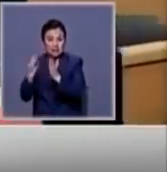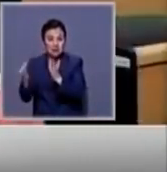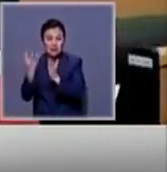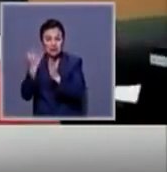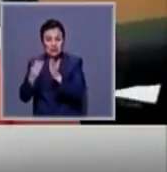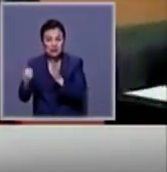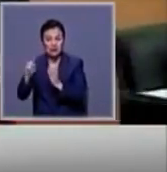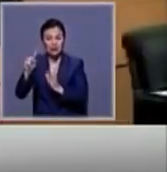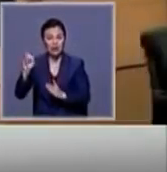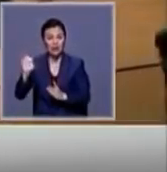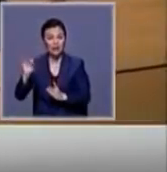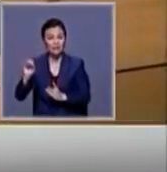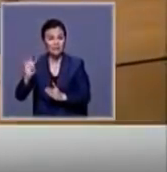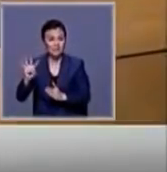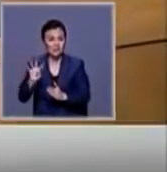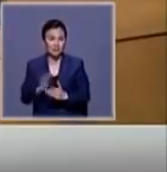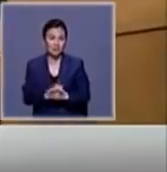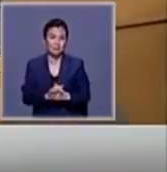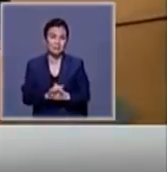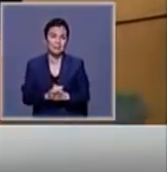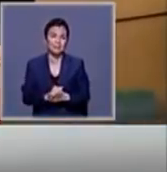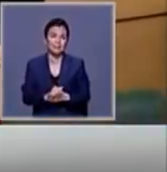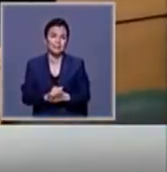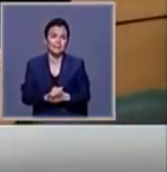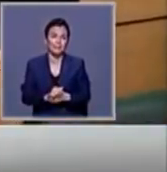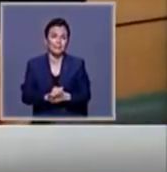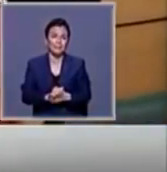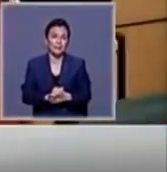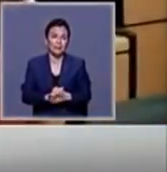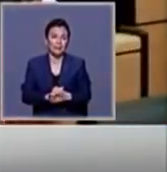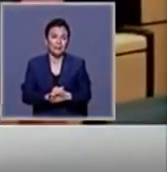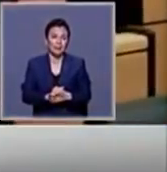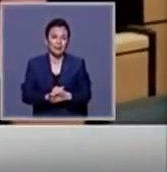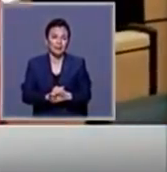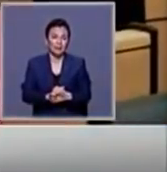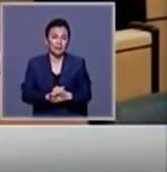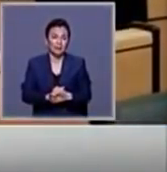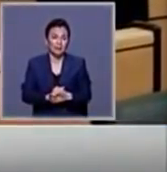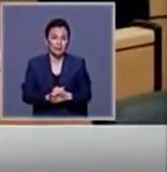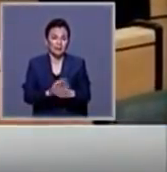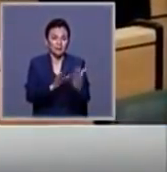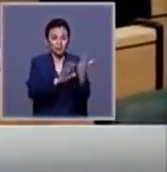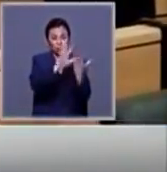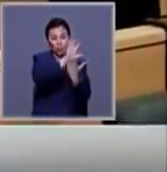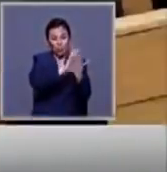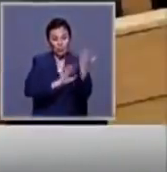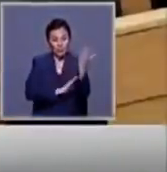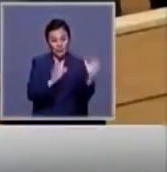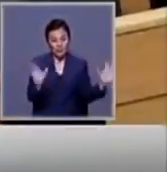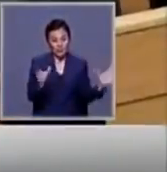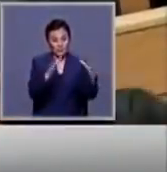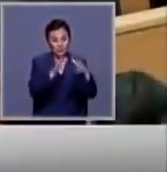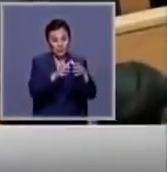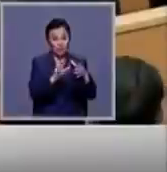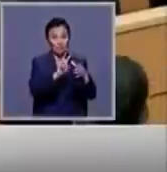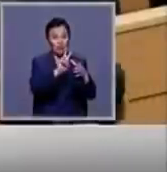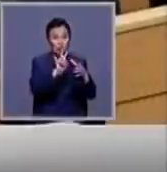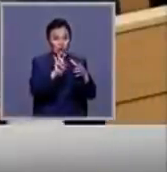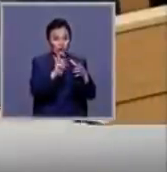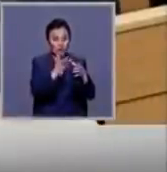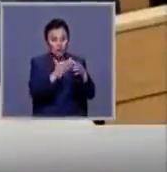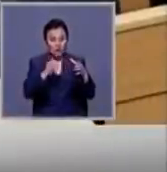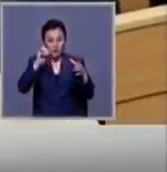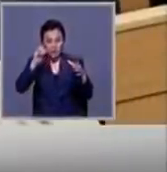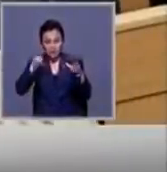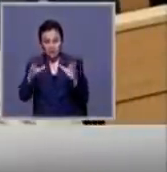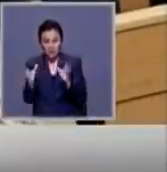คนเข้าใจมั้ยฮะชุดที่1จากที่สรรหากันมาจากทั่วประเทศ200คนท่านก็ต้องเลือกเหลือ50